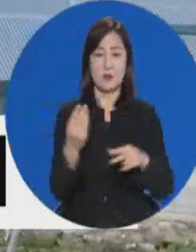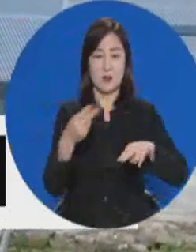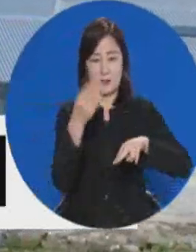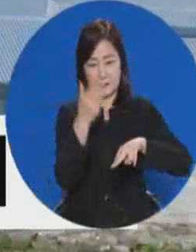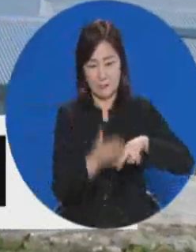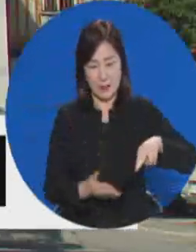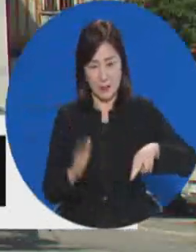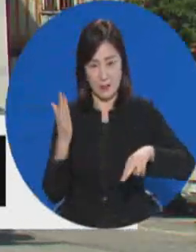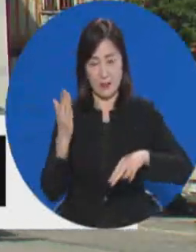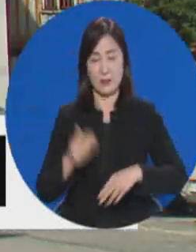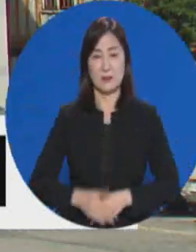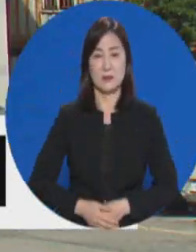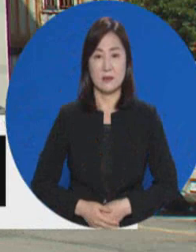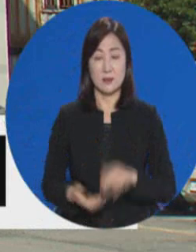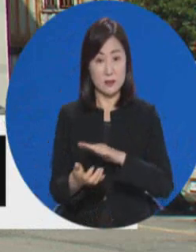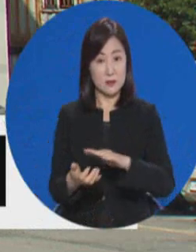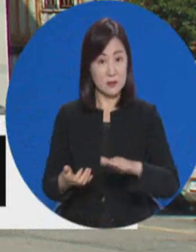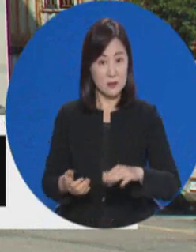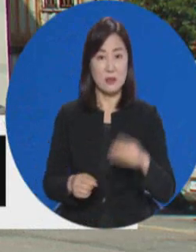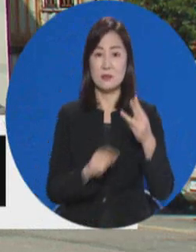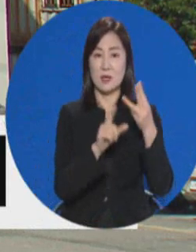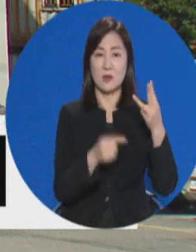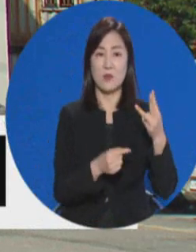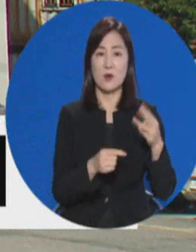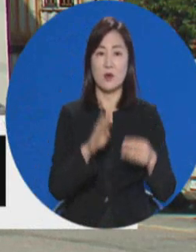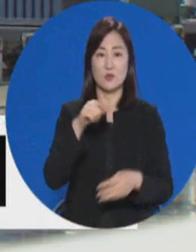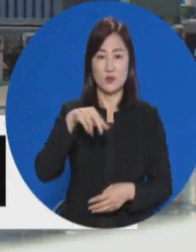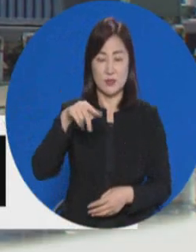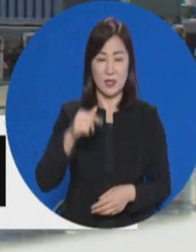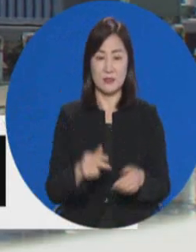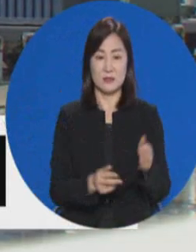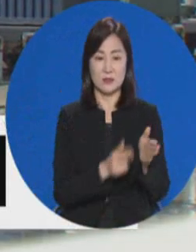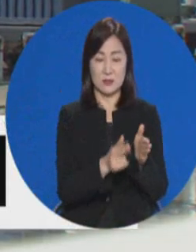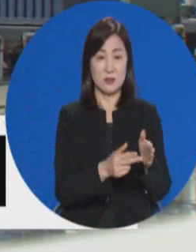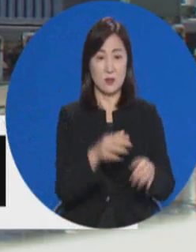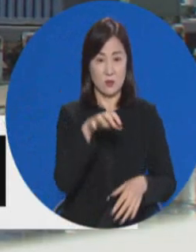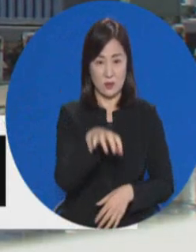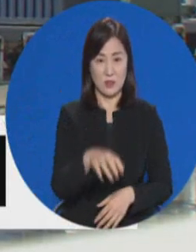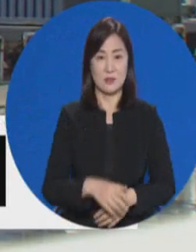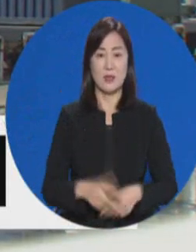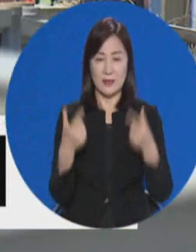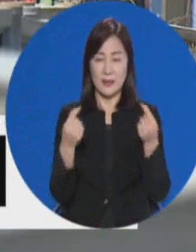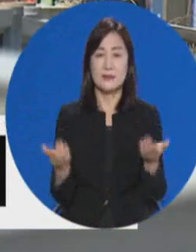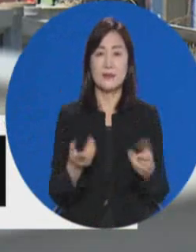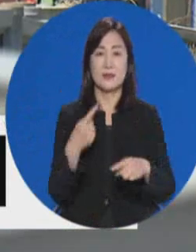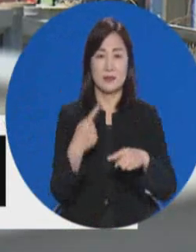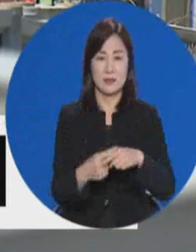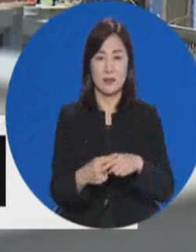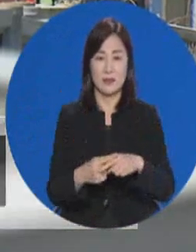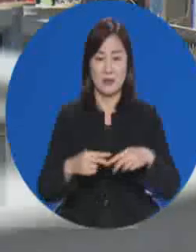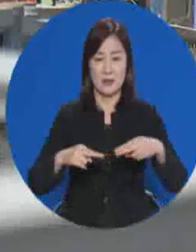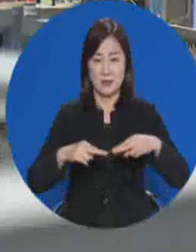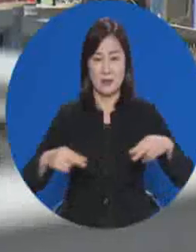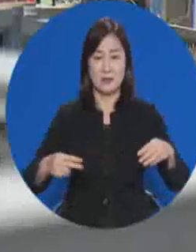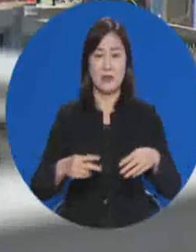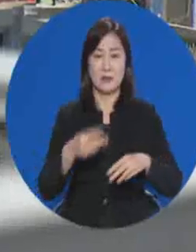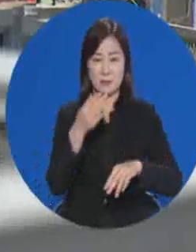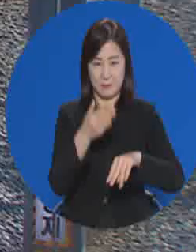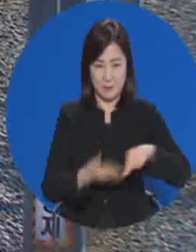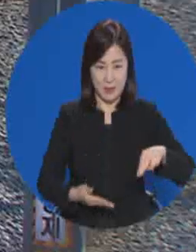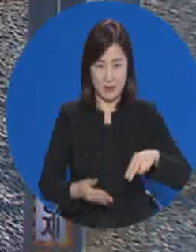당했습니다. 이에 앞서 3월 부산진역에서도 같은 작업을 하던 담당자가 차량에 치여 40일 넘게 치료를